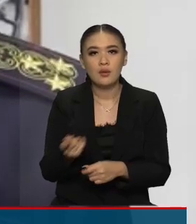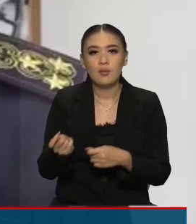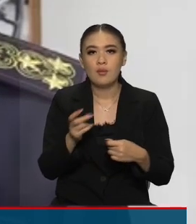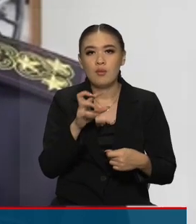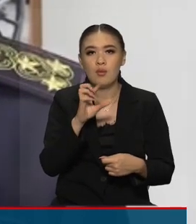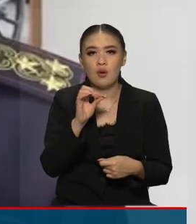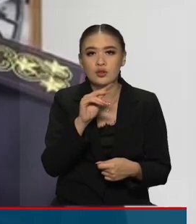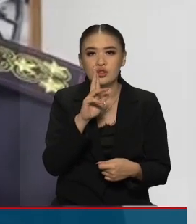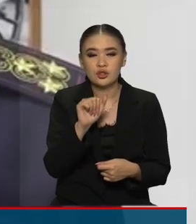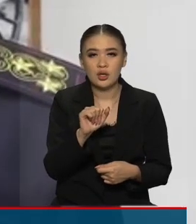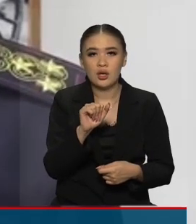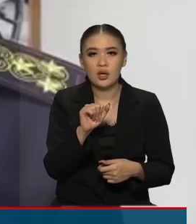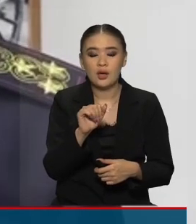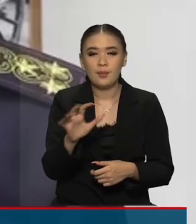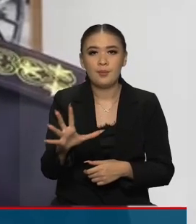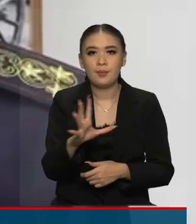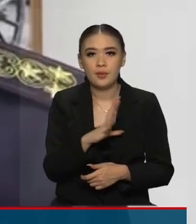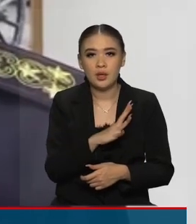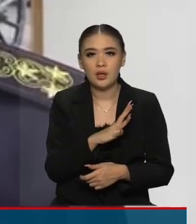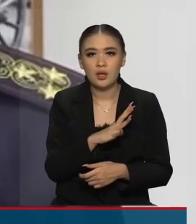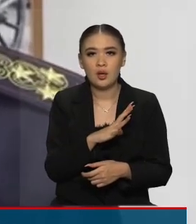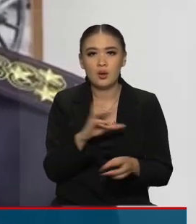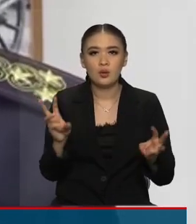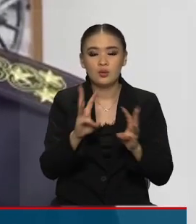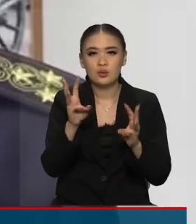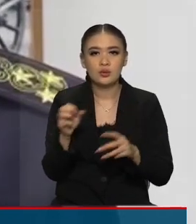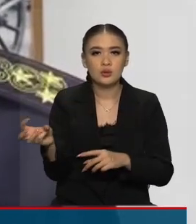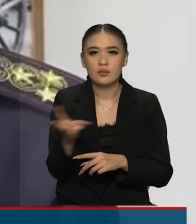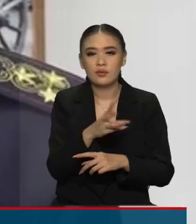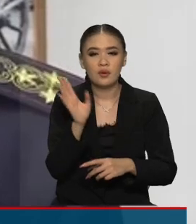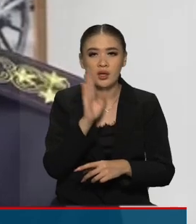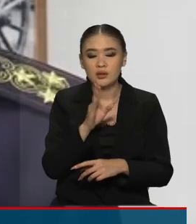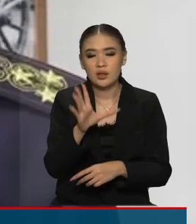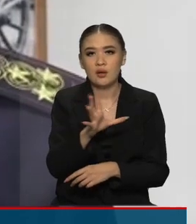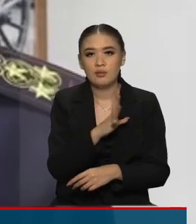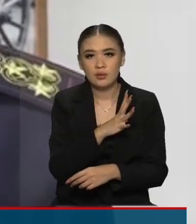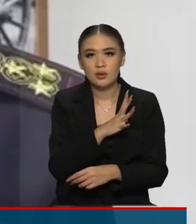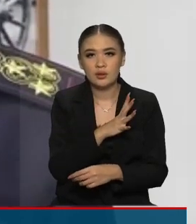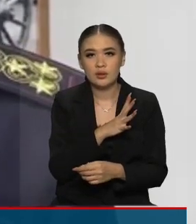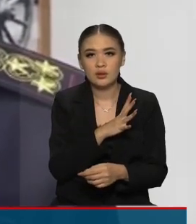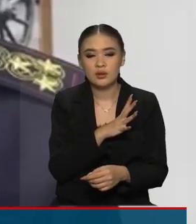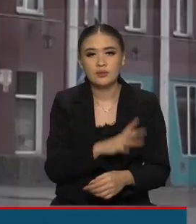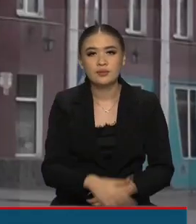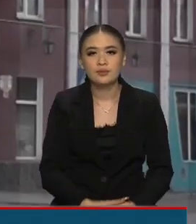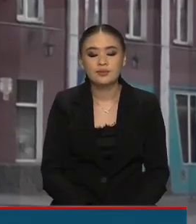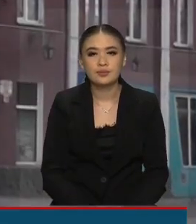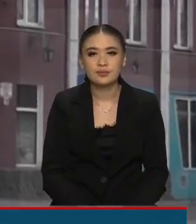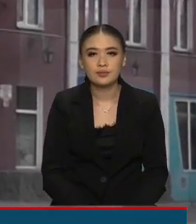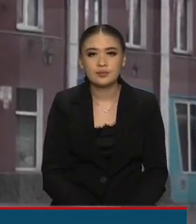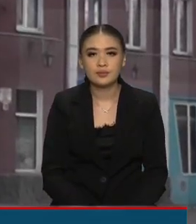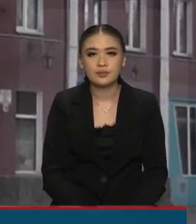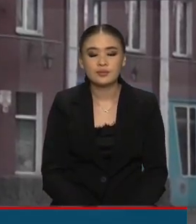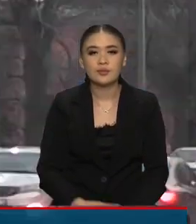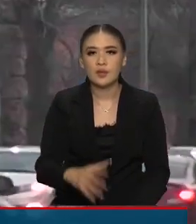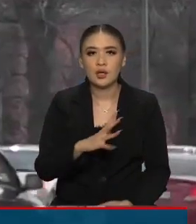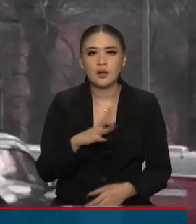бөшкелерді тиеп өрт ошақтарына сонымен шығып, сондай құралдармен сөндірген болатын.